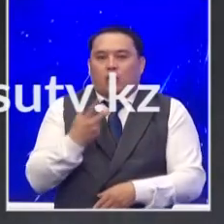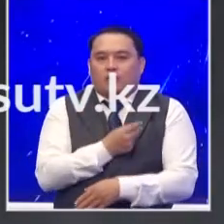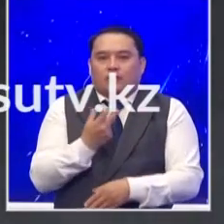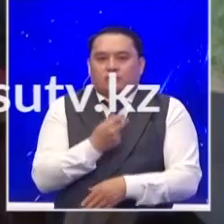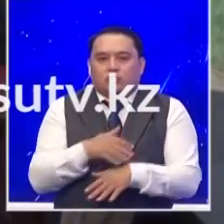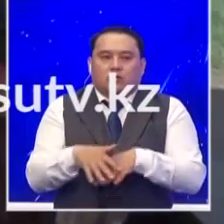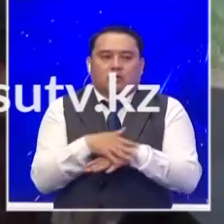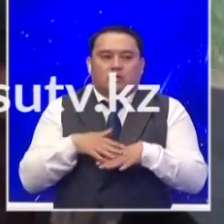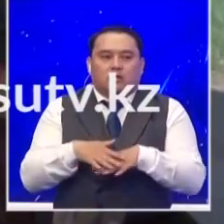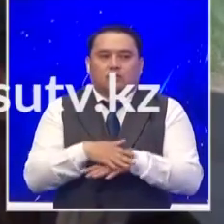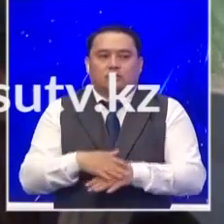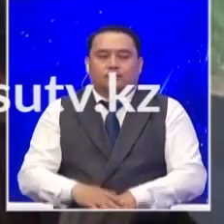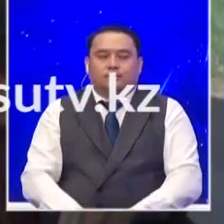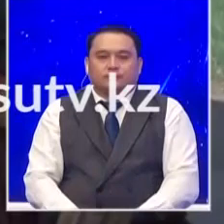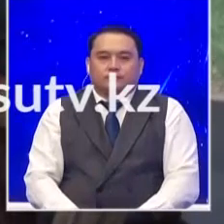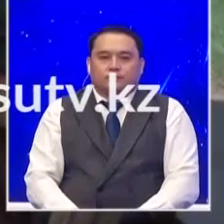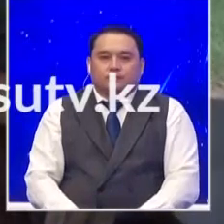вакцинацию населения.